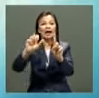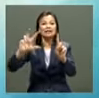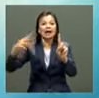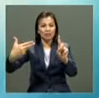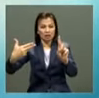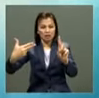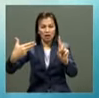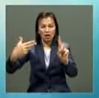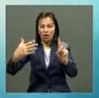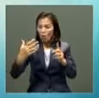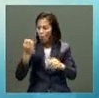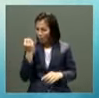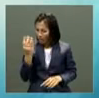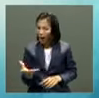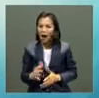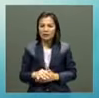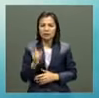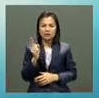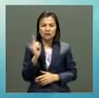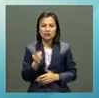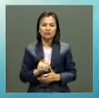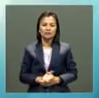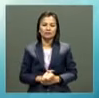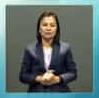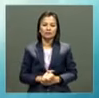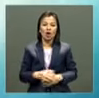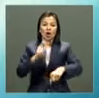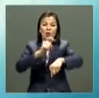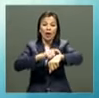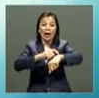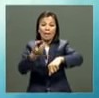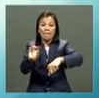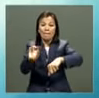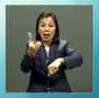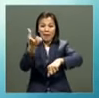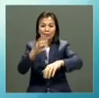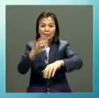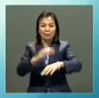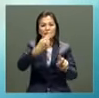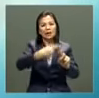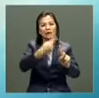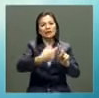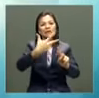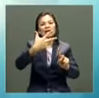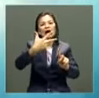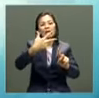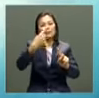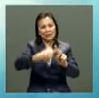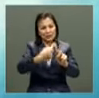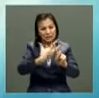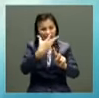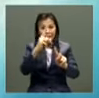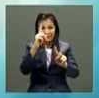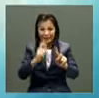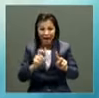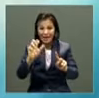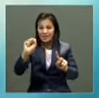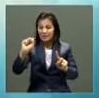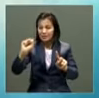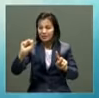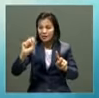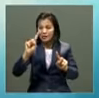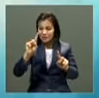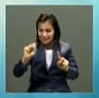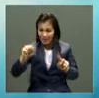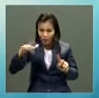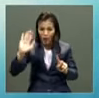คนเนี่ยมันเยอะมากนะครับทั่วโลกในช่วงเวลาเพียงแค่3เดือนเศษๆเท่านั้นเพราะฉะนั้นตรงนี้โ